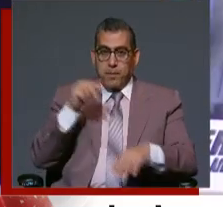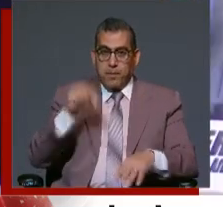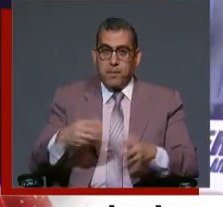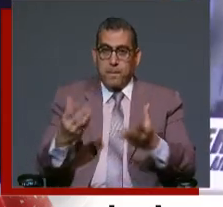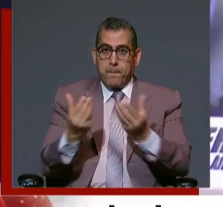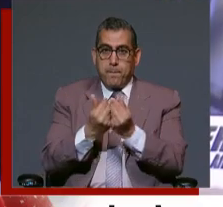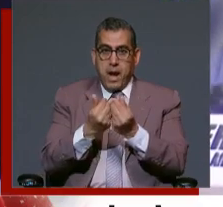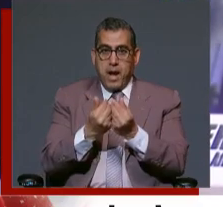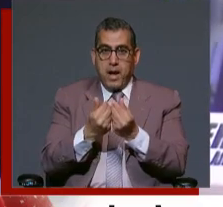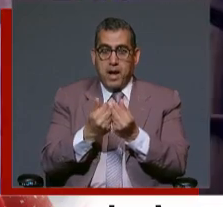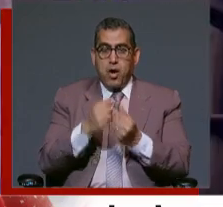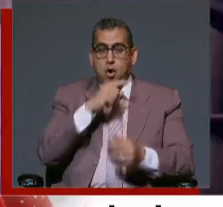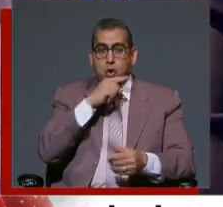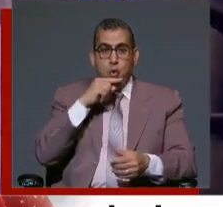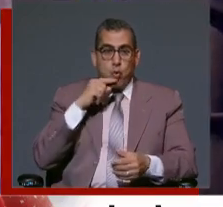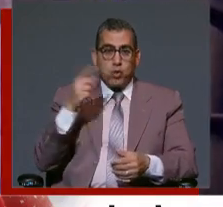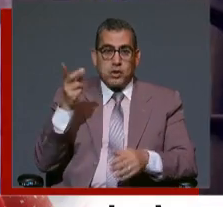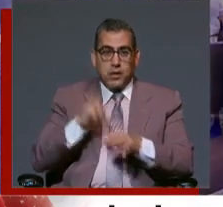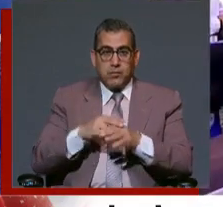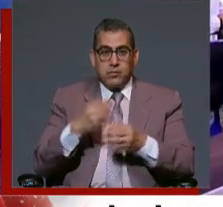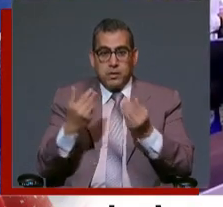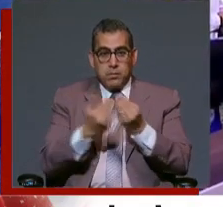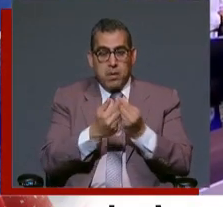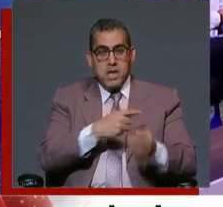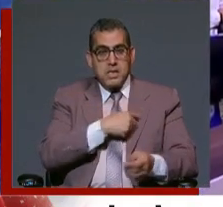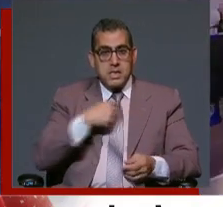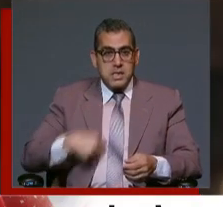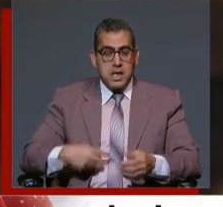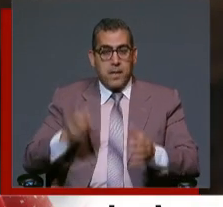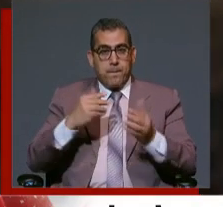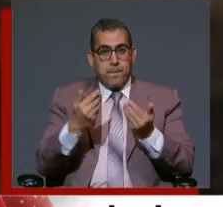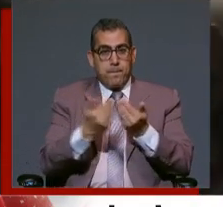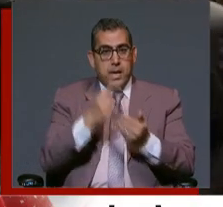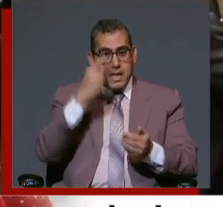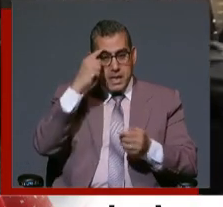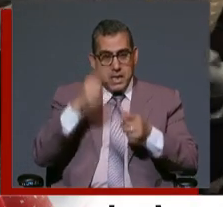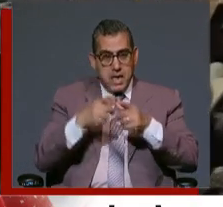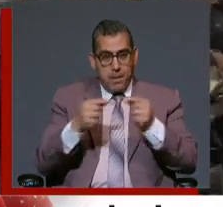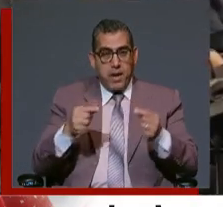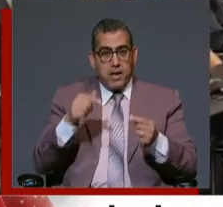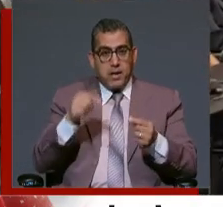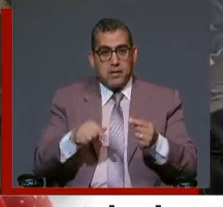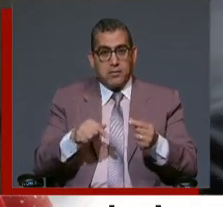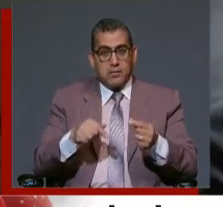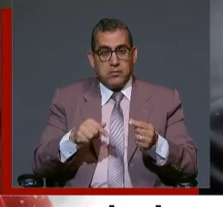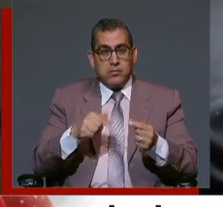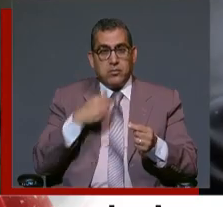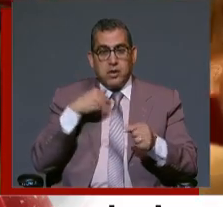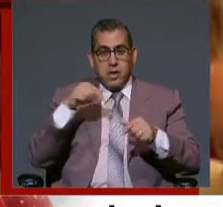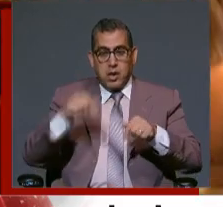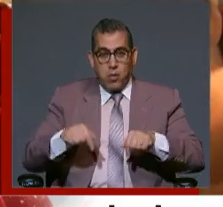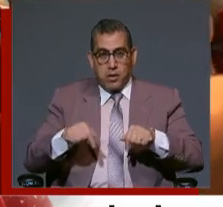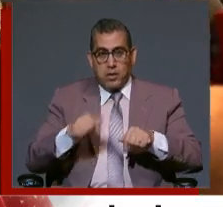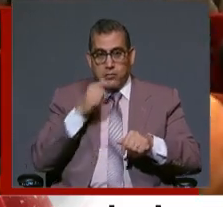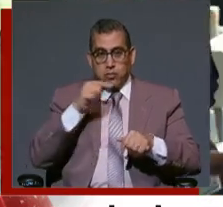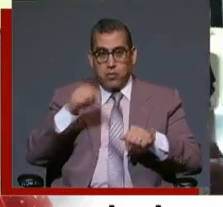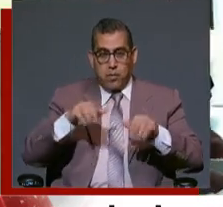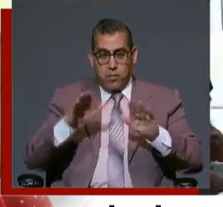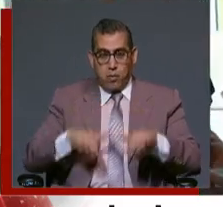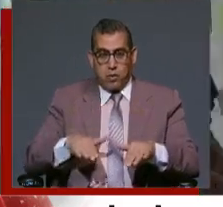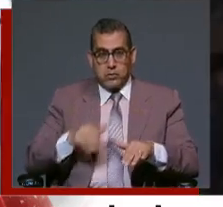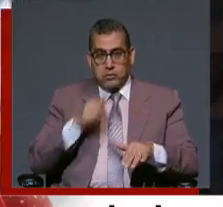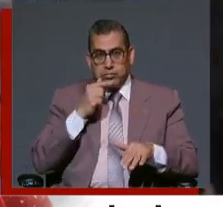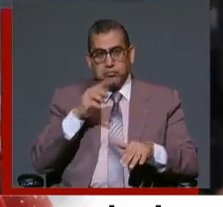الجانب الروسي من قبل، مع الجانب الصيني، مع الجانب الياباني، ونحن الآن يعني